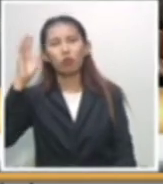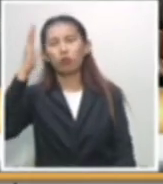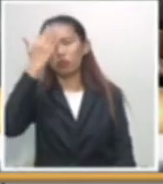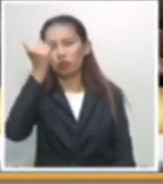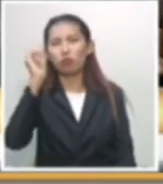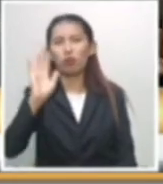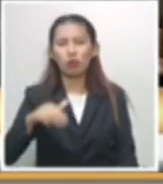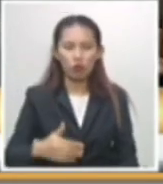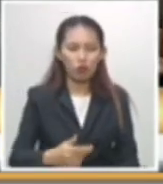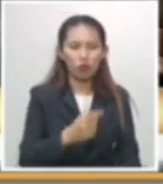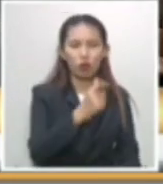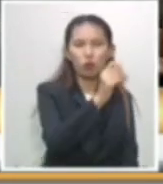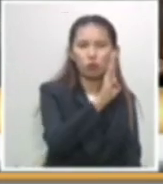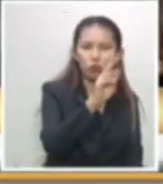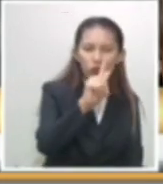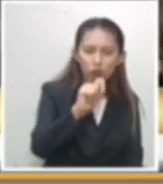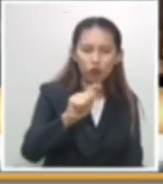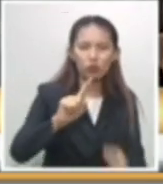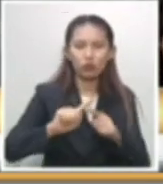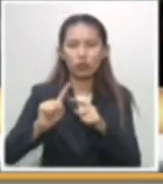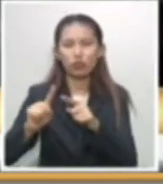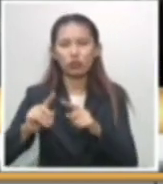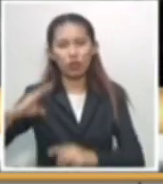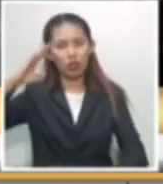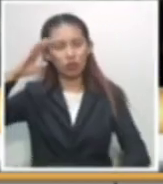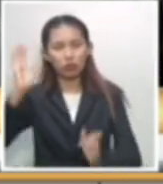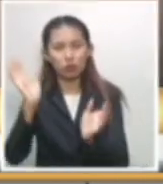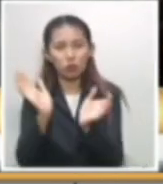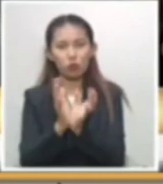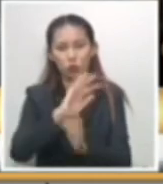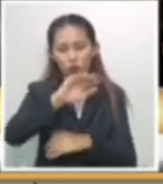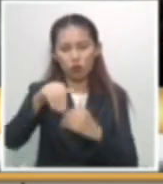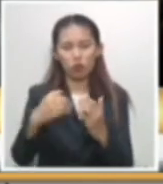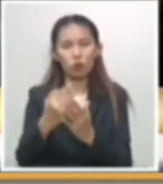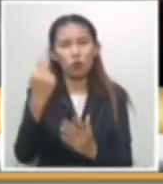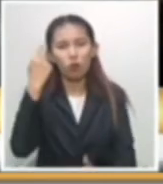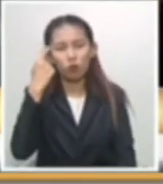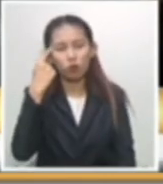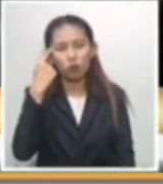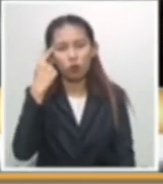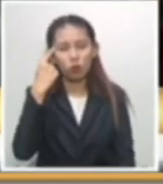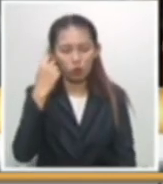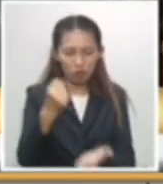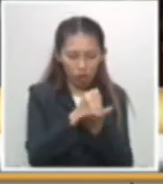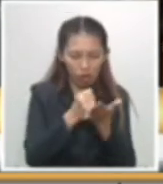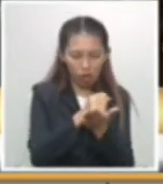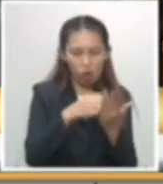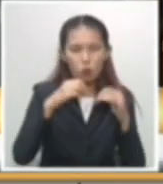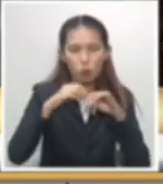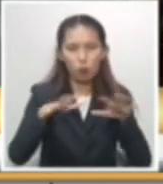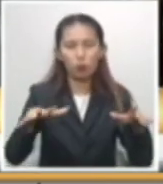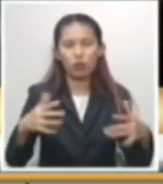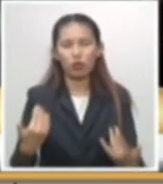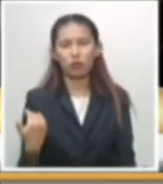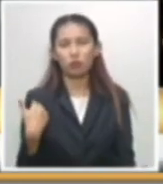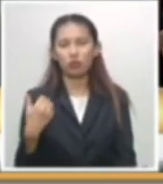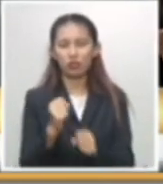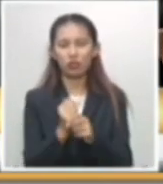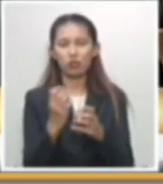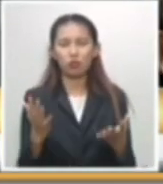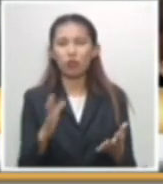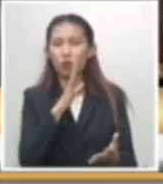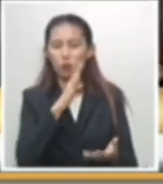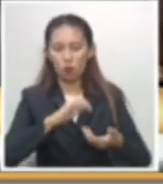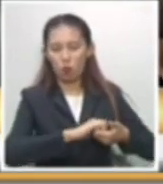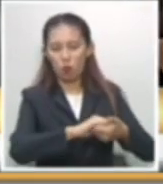ต.อีกหนึ่งก็คือตำรวจถ้าไม่ร่วมมือกันทำงานจริงๆท่านจะแก้ไขปัญหาไม่ได้ท่านเขียนอา